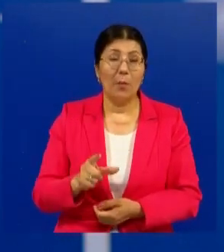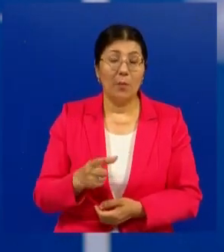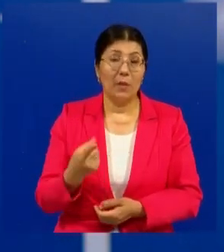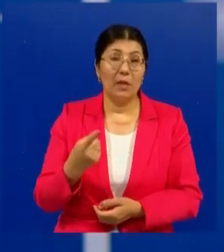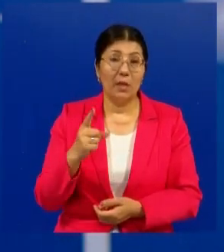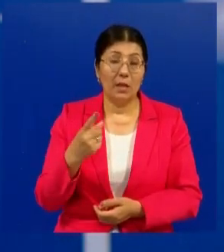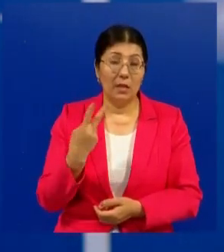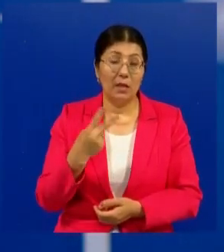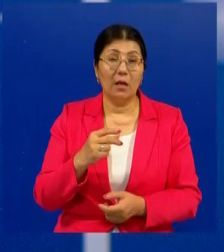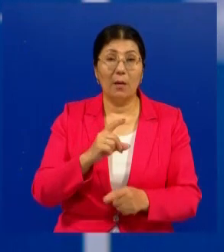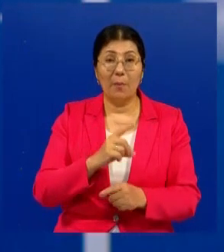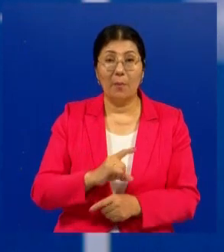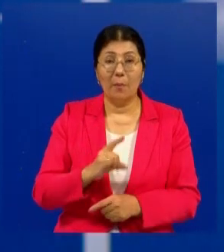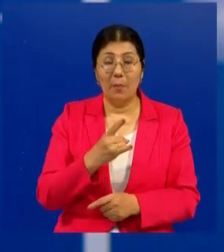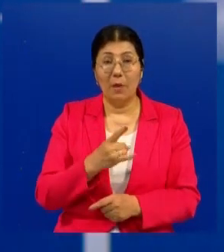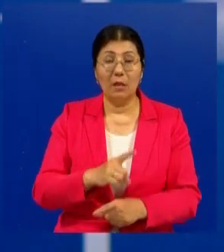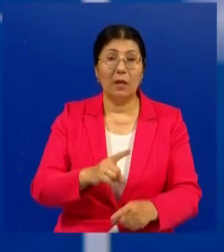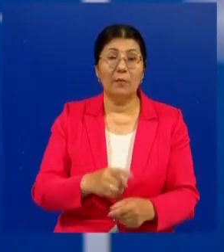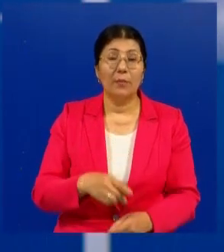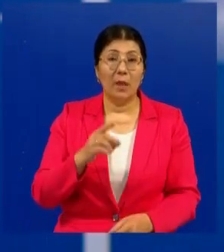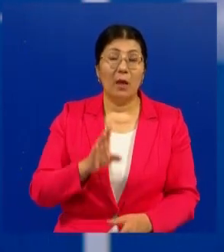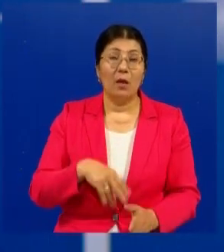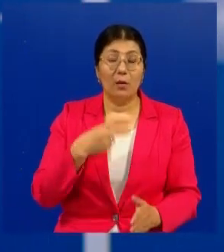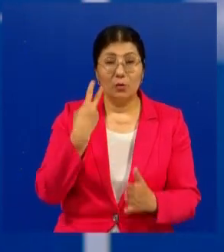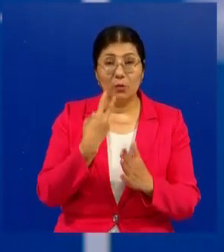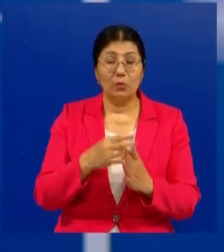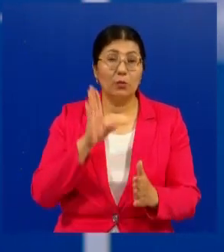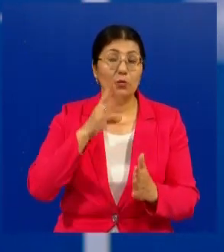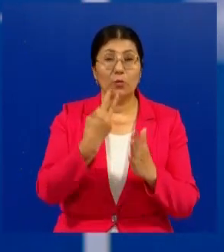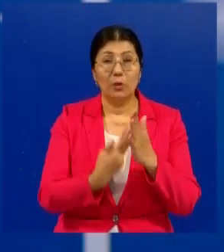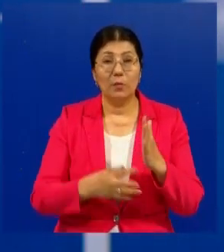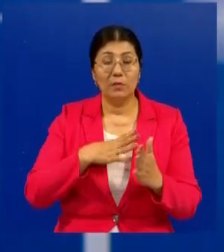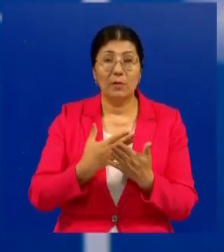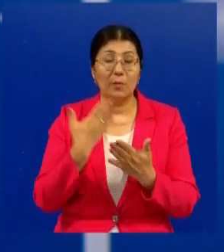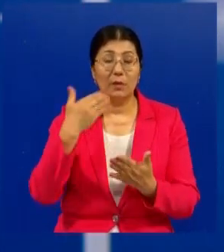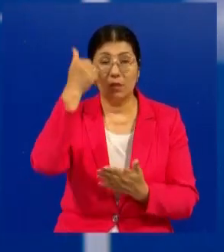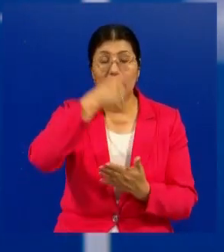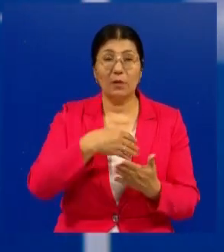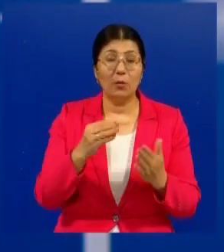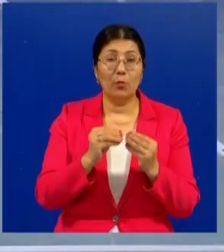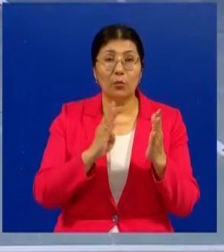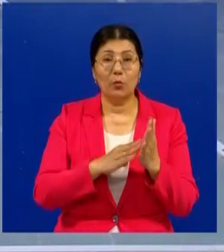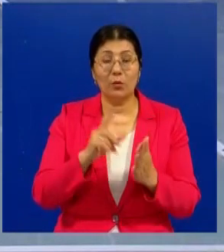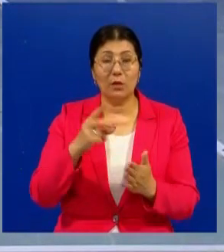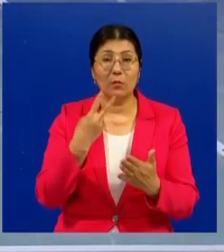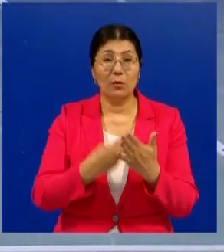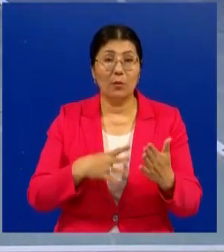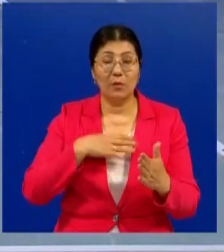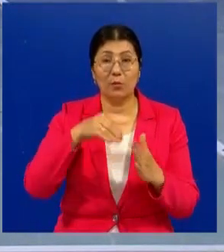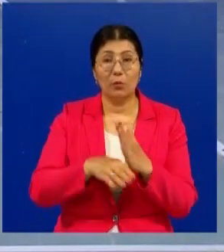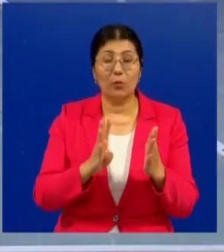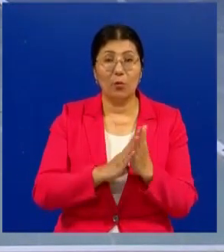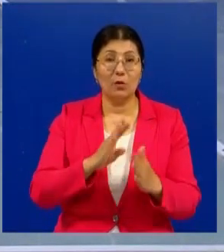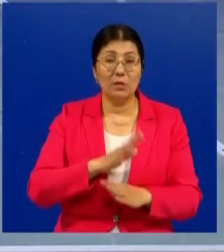шығып қайта оралмаған. Статистикаға сүйенсек, былтыр 19 адам суға батып кетсе, оның 9-ы бала. Мамандар жазғы